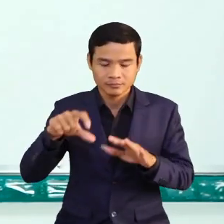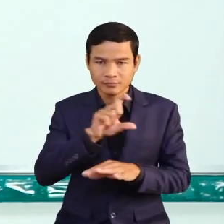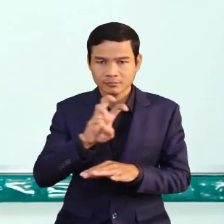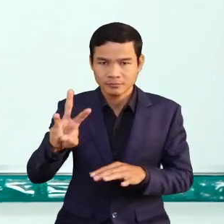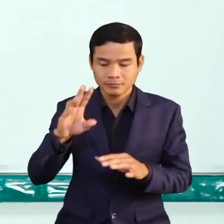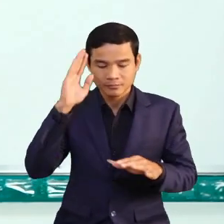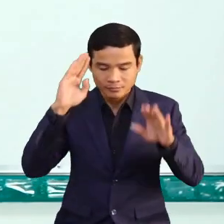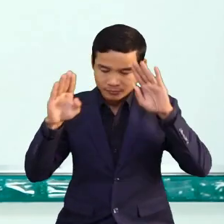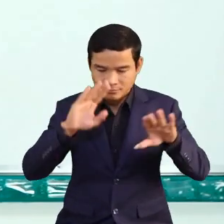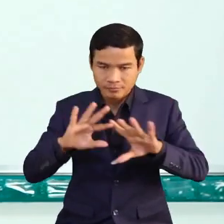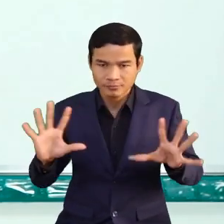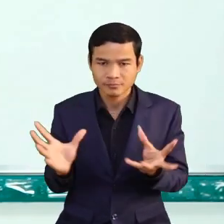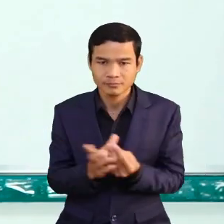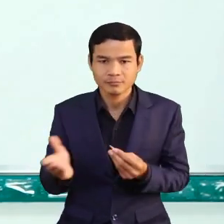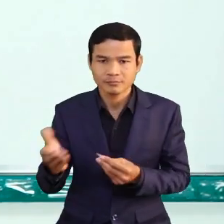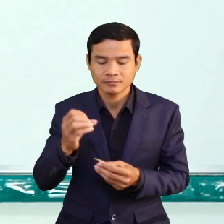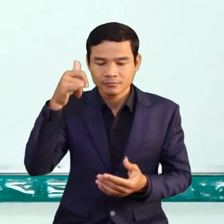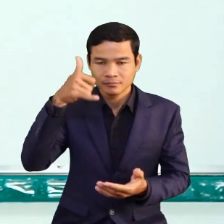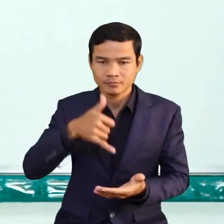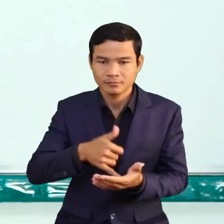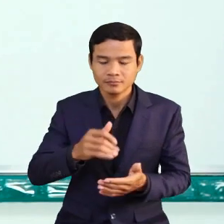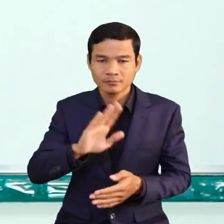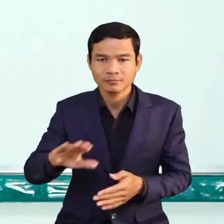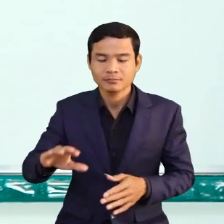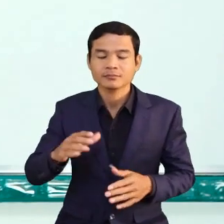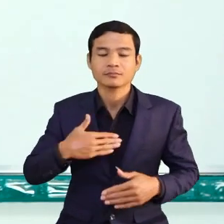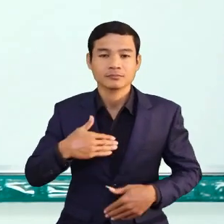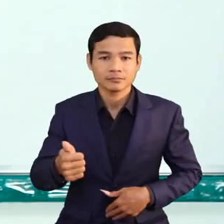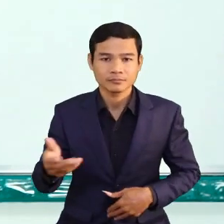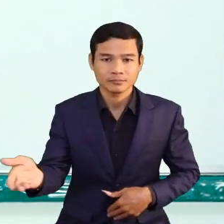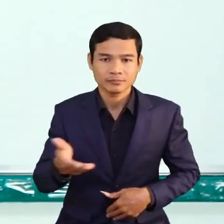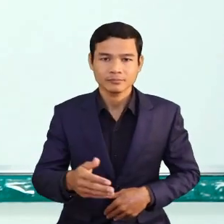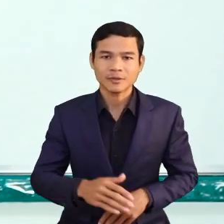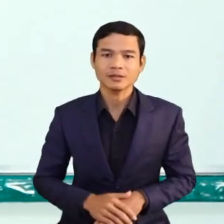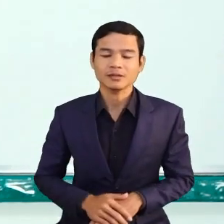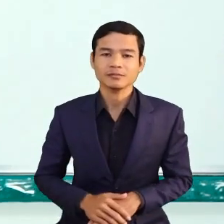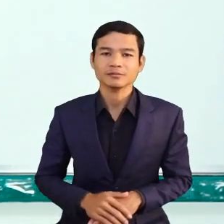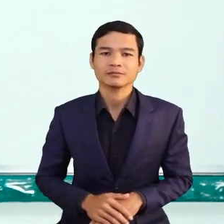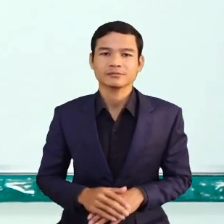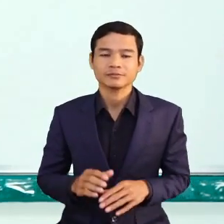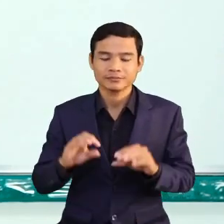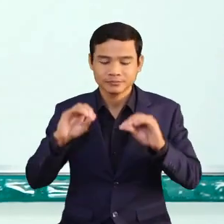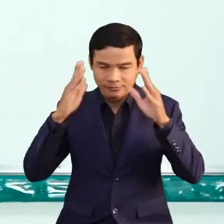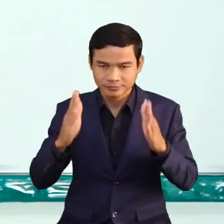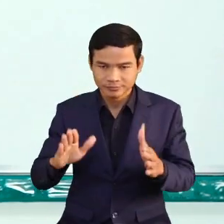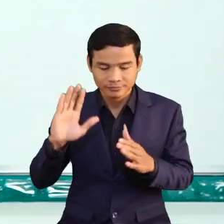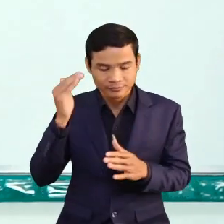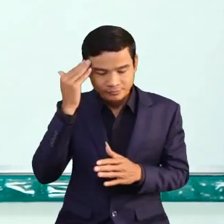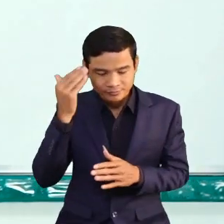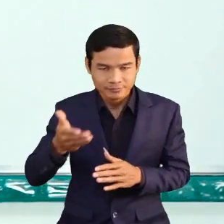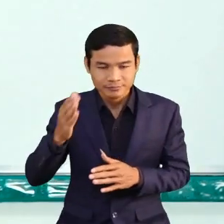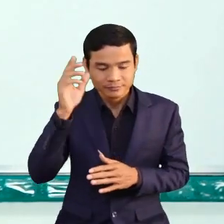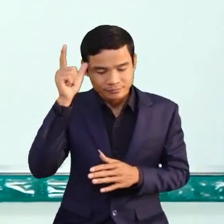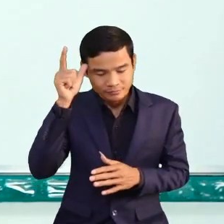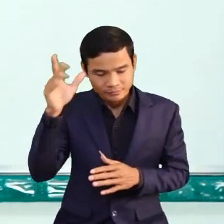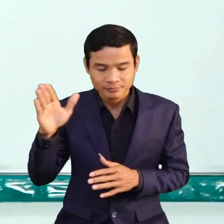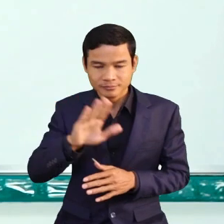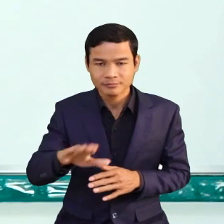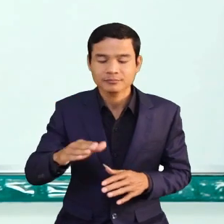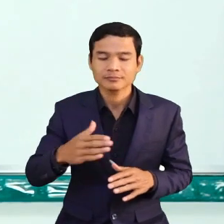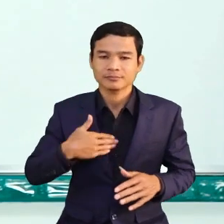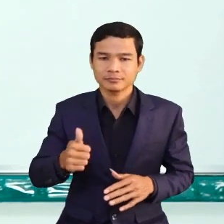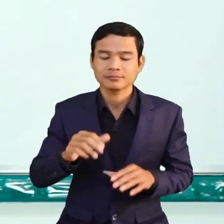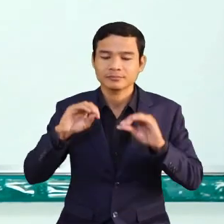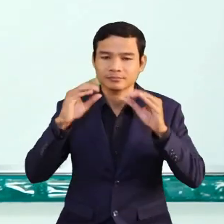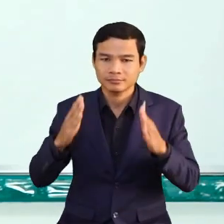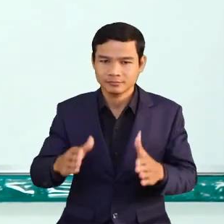សួស្ដី កូន កូន ទាំង អស់ គ្នា ថា ថ្ងៃ នេះ កូន កូន សុខ សប្បាយ ដែរ ឬ ទេ ចា អ្នក គ្រូ សង្ឃឹម ថា កូន កូន ប្រកាស ជា សុខ សប្បាយ ចំណែក ឯ អ្នក គ្រូ វិញ